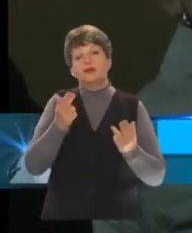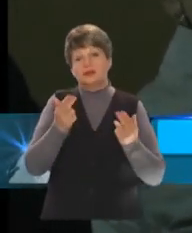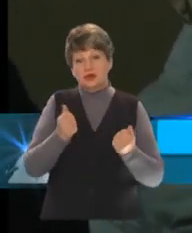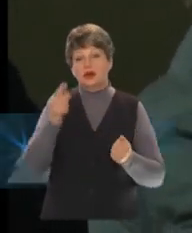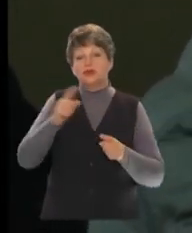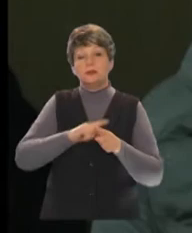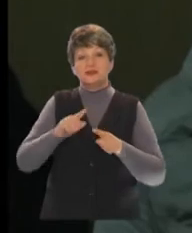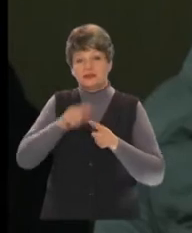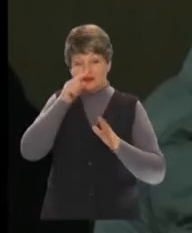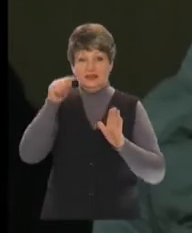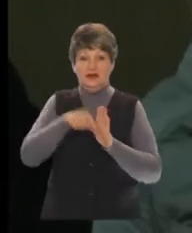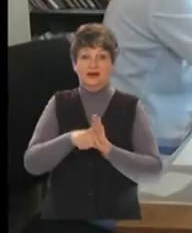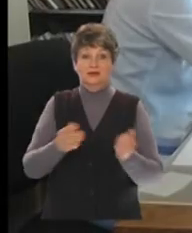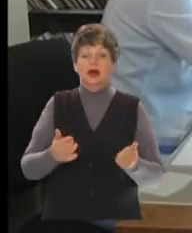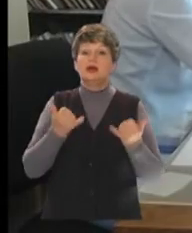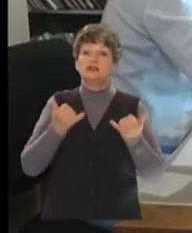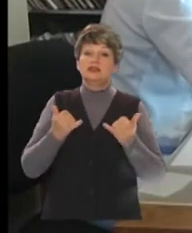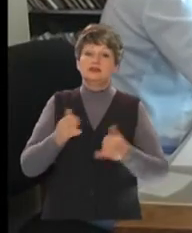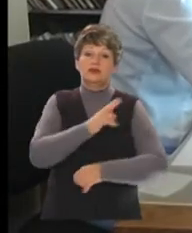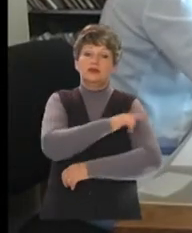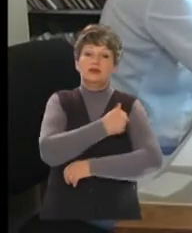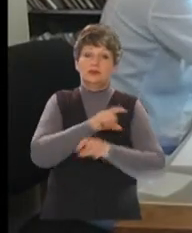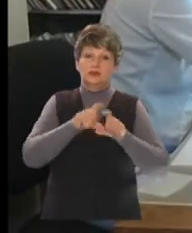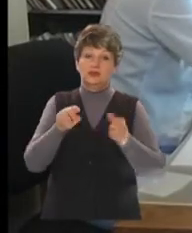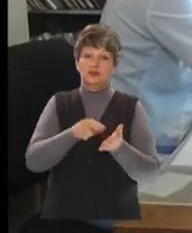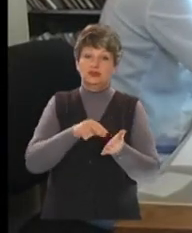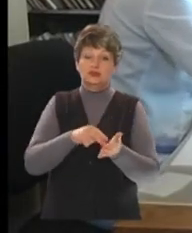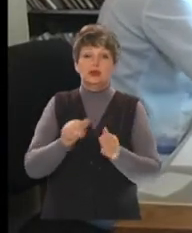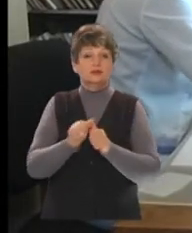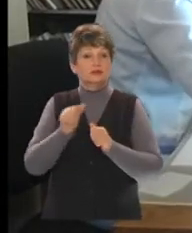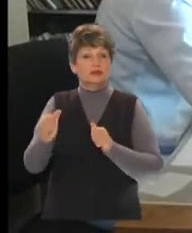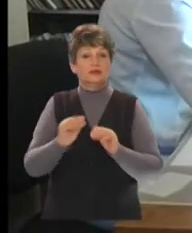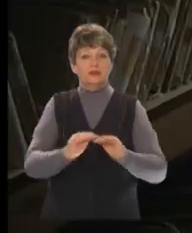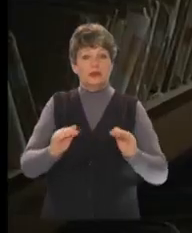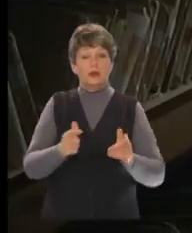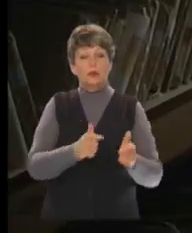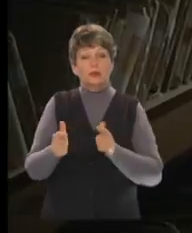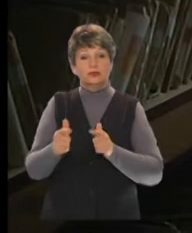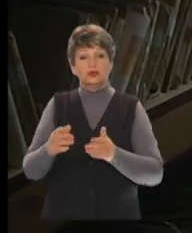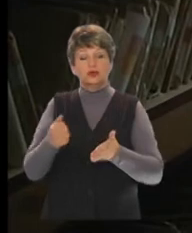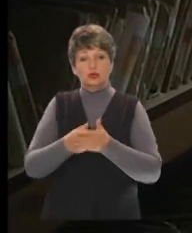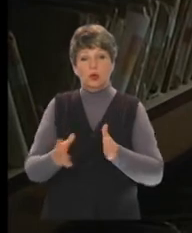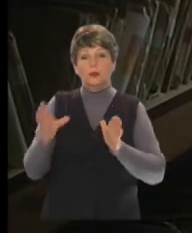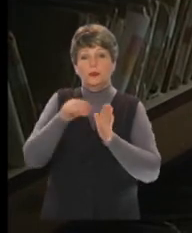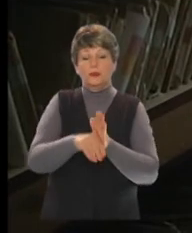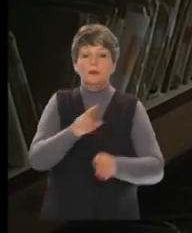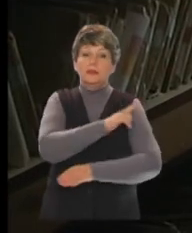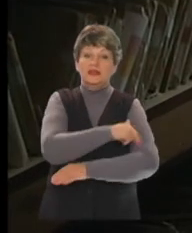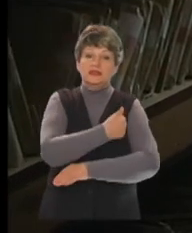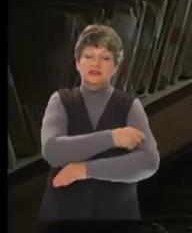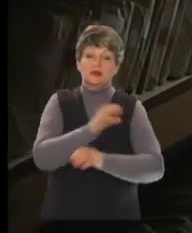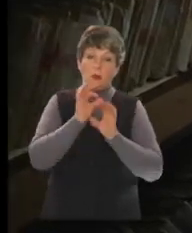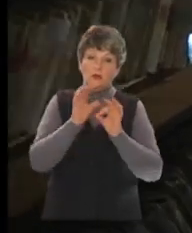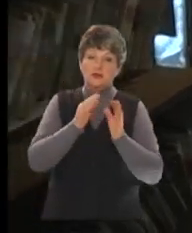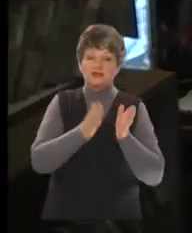вони скоріше вникають у це все. На сьогодні у поліклініках Черкас, зокрема і в дитячих, триває підготовка до впровадження медичної